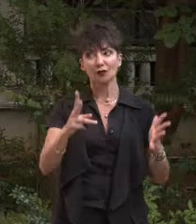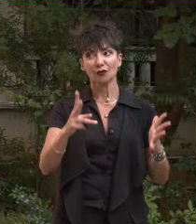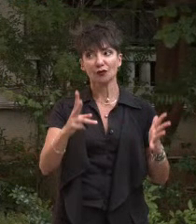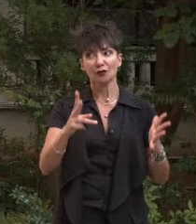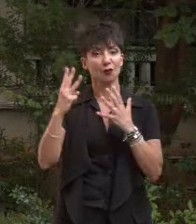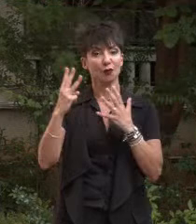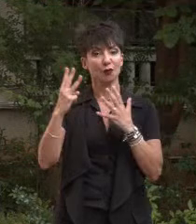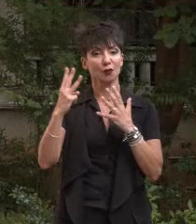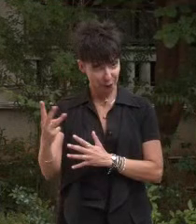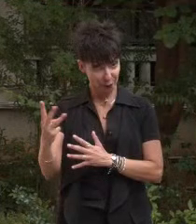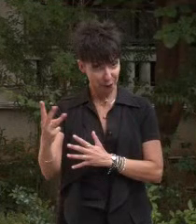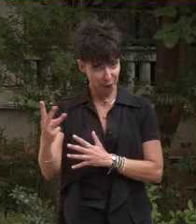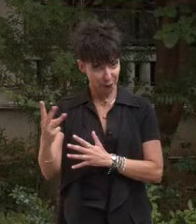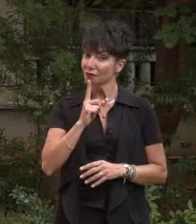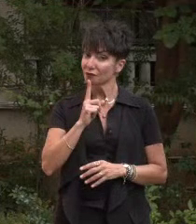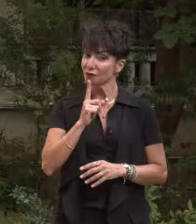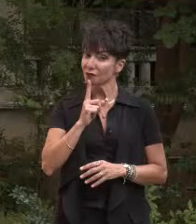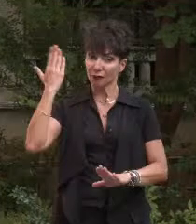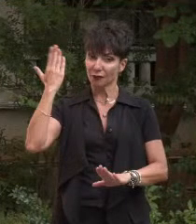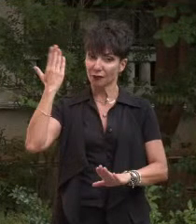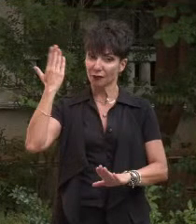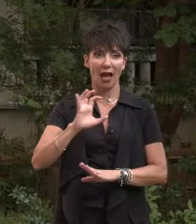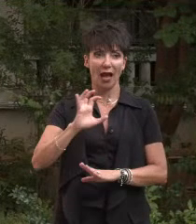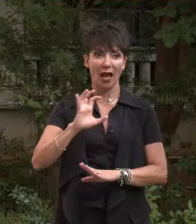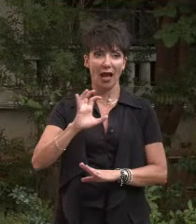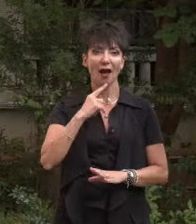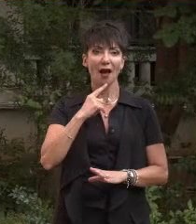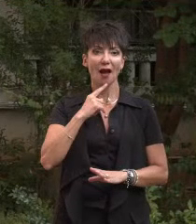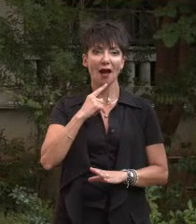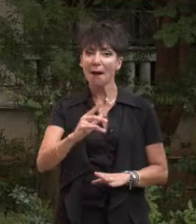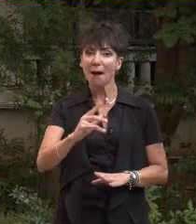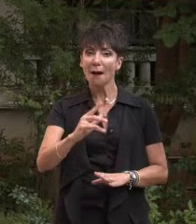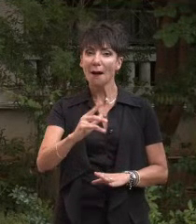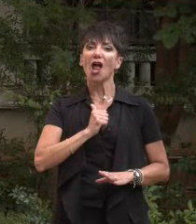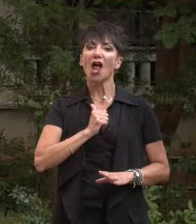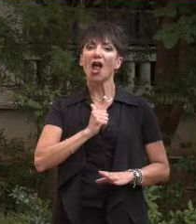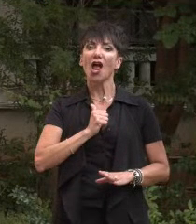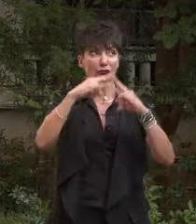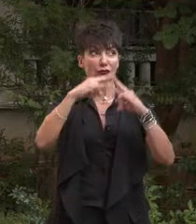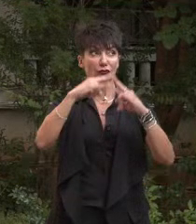1878 και εκείνη την εποχή θεωρούταν μια υπέροχη ιδιωτική κατοικία στην Αθήνα.